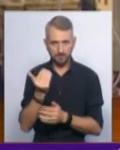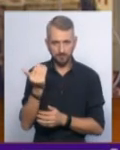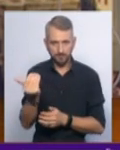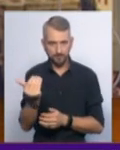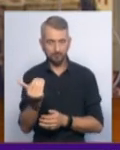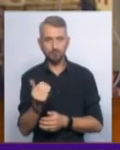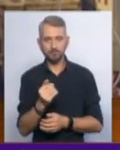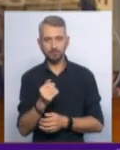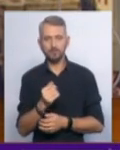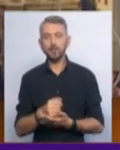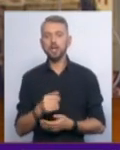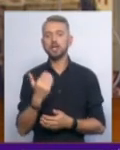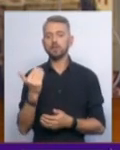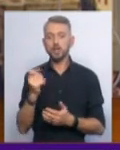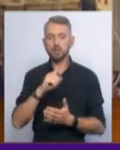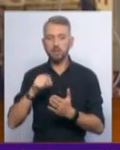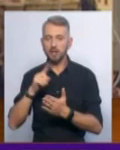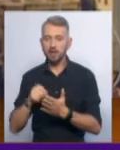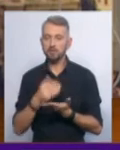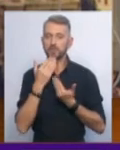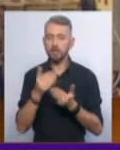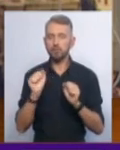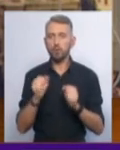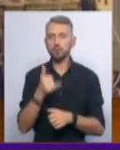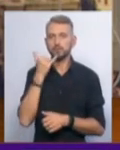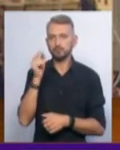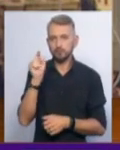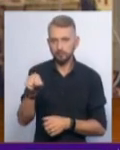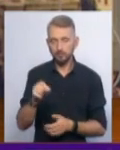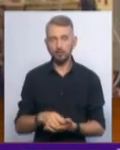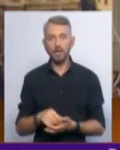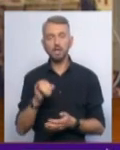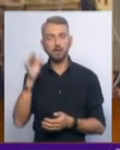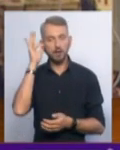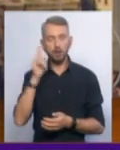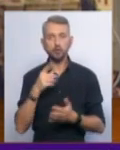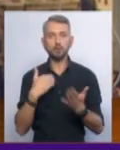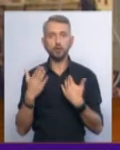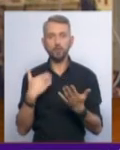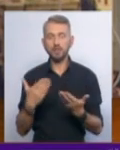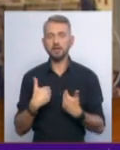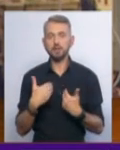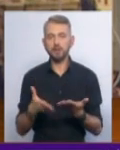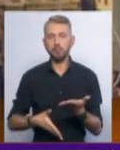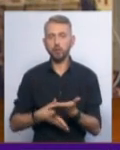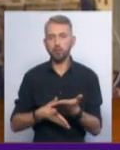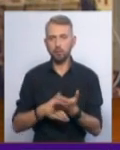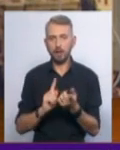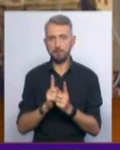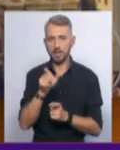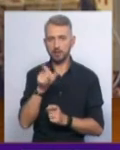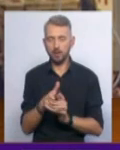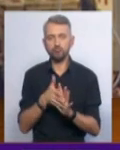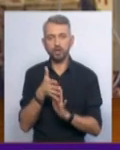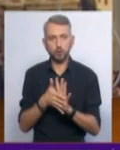ласка, з вашими зверненнями можете одразу долучатися і туди. Ну, звичайно, нагадаю, що спілкуватись там з вами допомагає перекладач